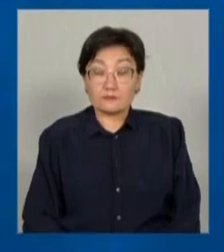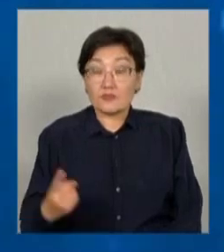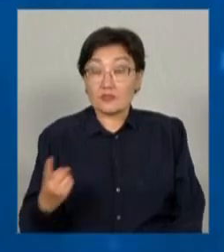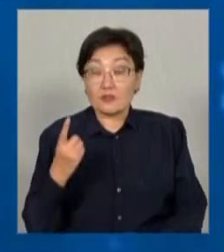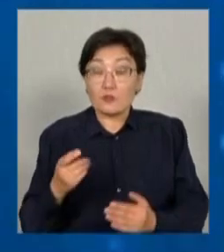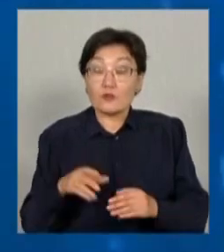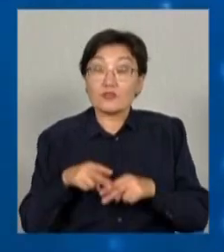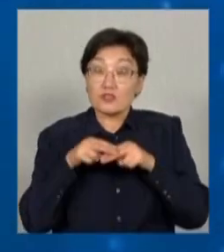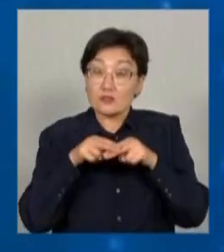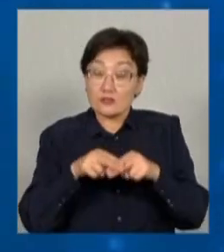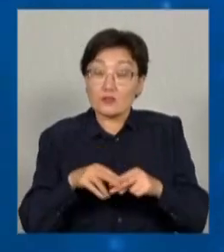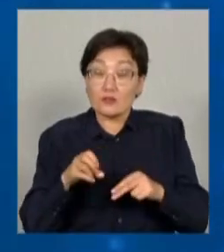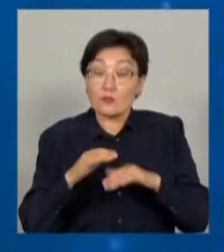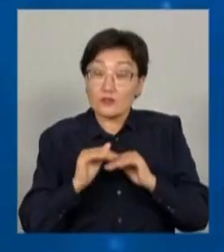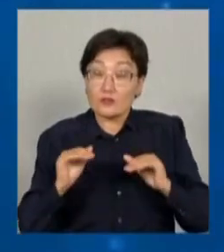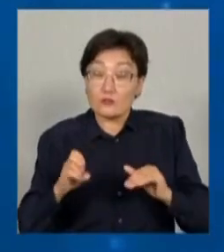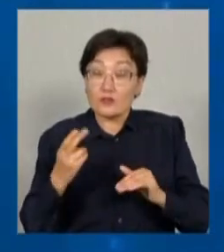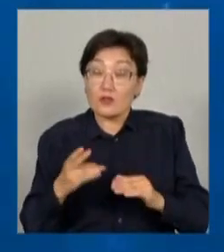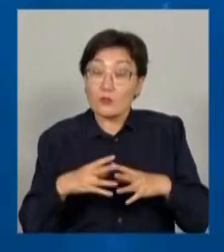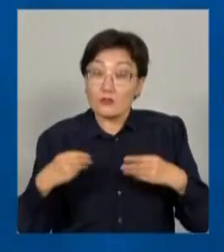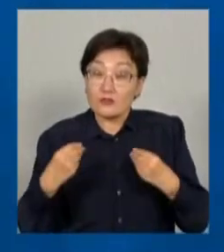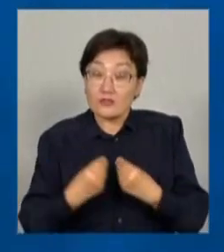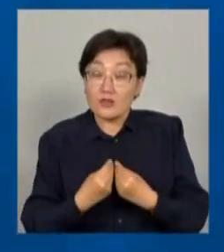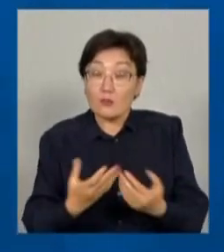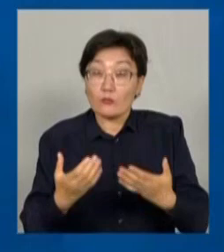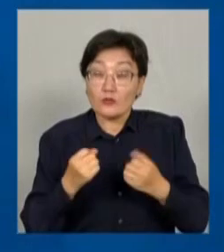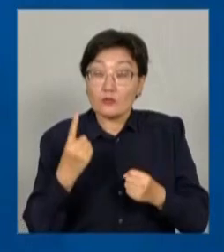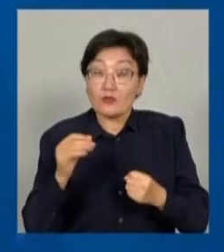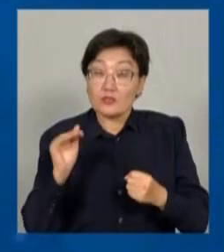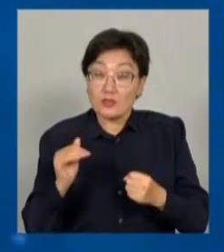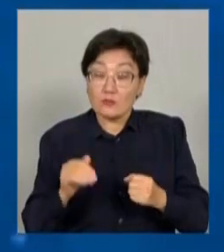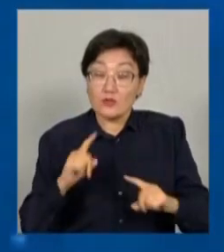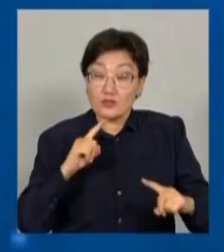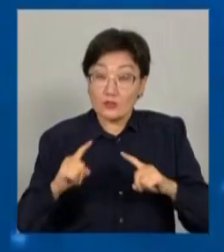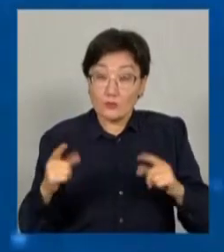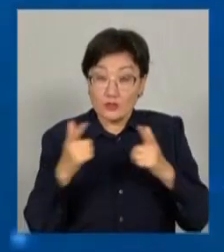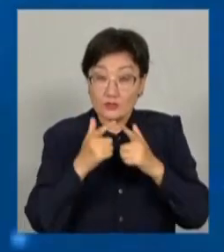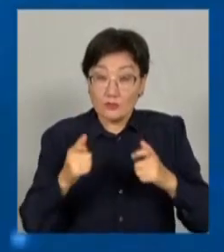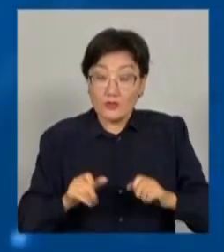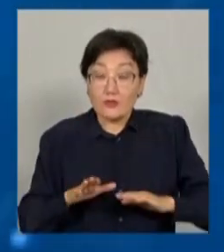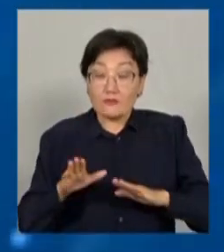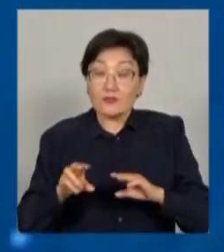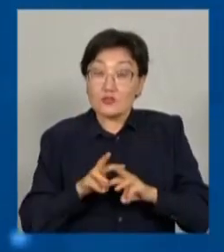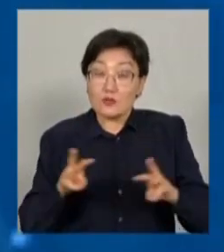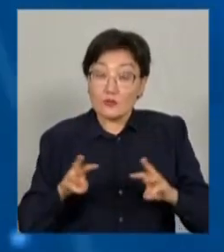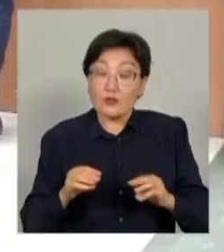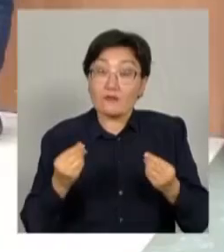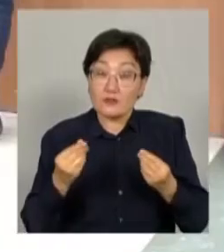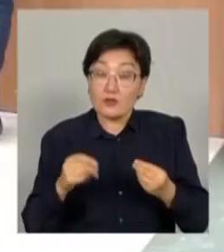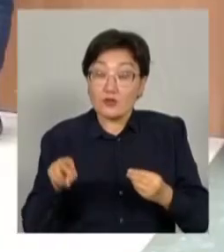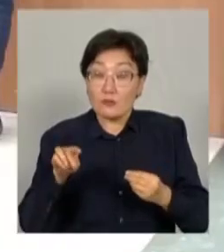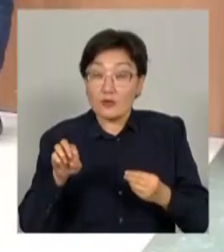Первые начисления детям из нацфонда поступят на счета 1 февраля. Об этом на брифинге заявил вице-министр финансов Даурен